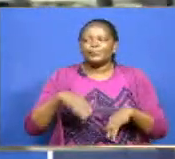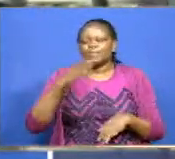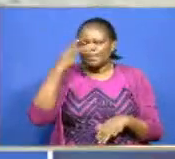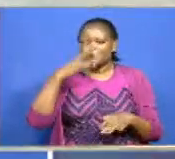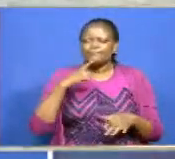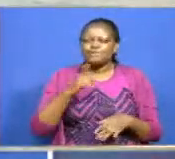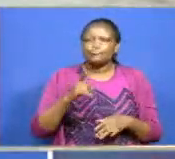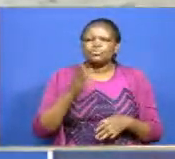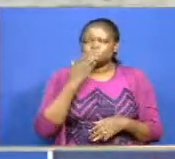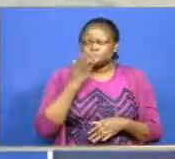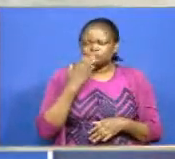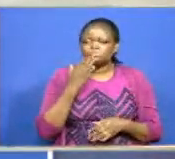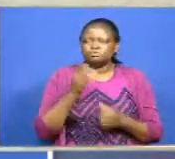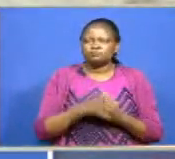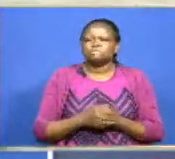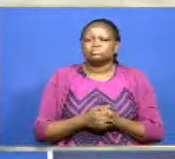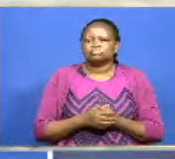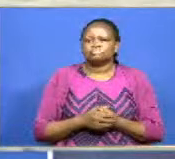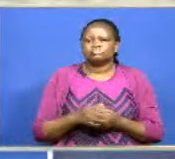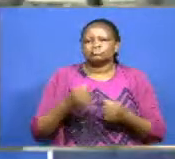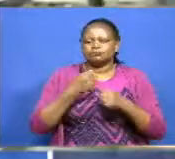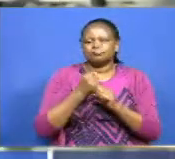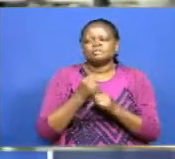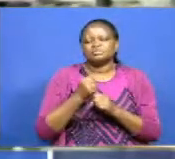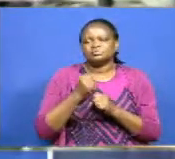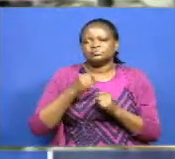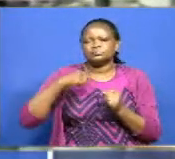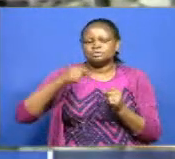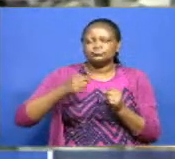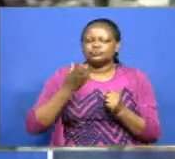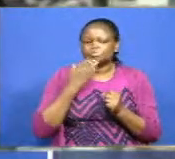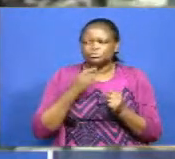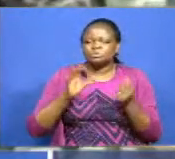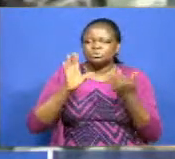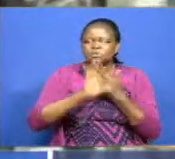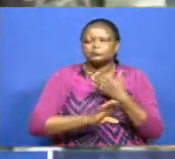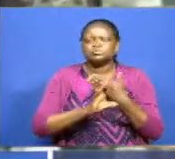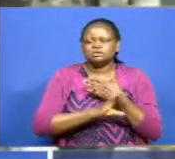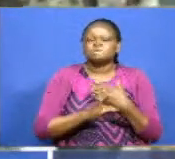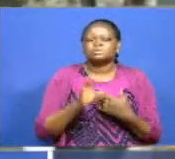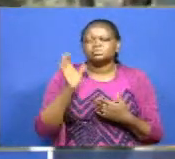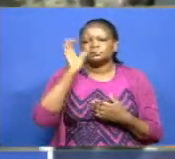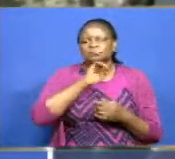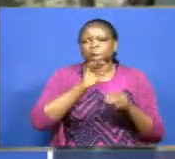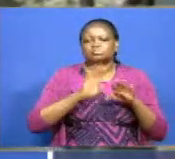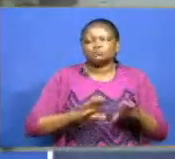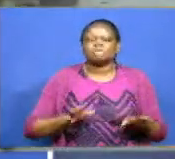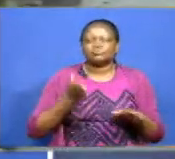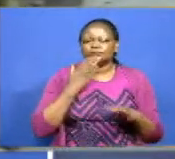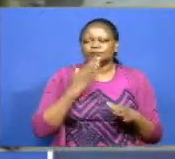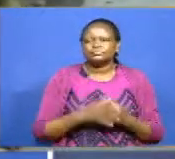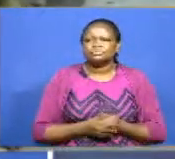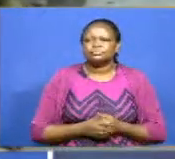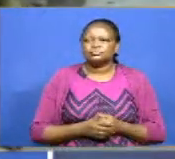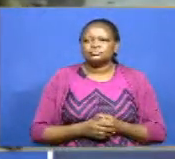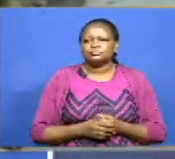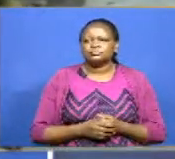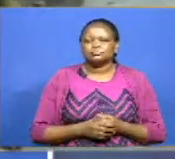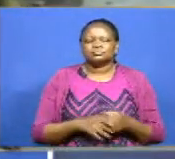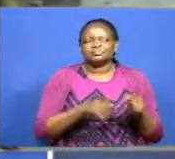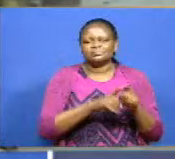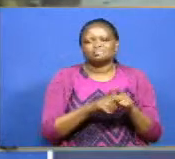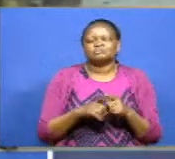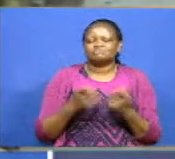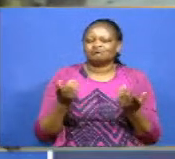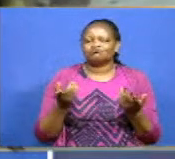sukari nyingi ya bei ya chini ulivifanya viwanda vya sukari vya humu nchini kukosa soko la sukari yao. Hata hivyo, habari